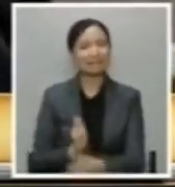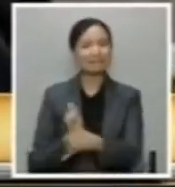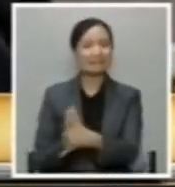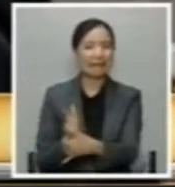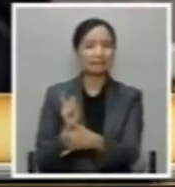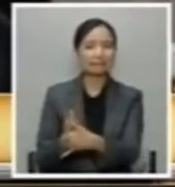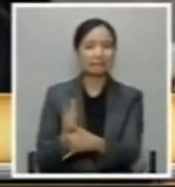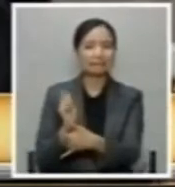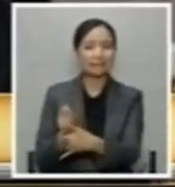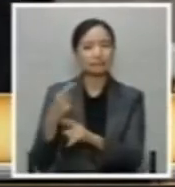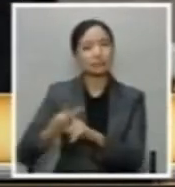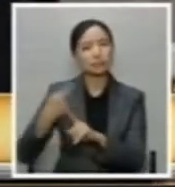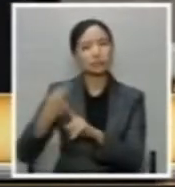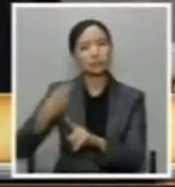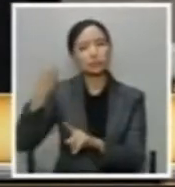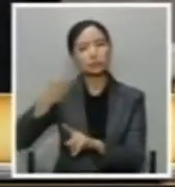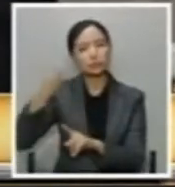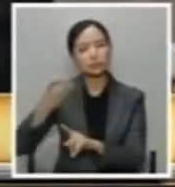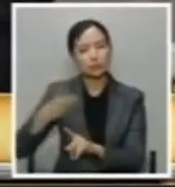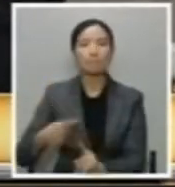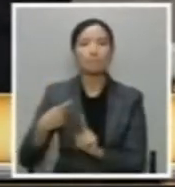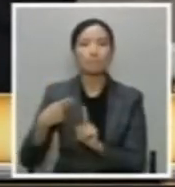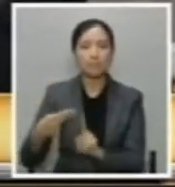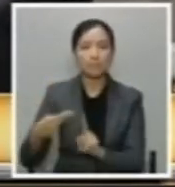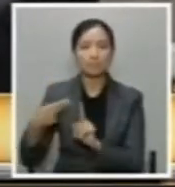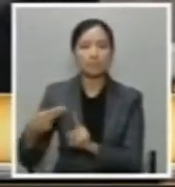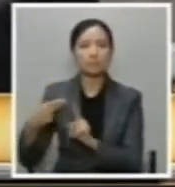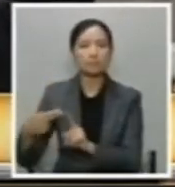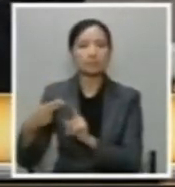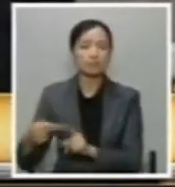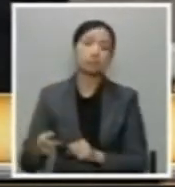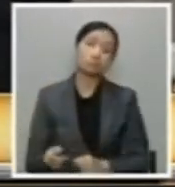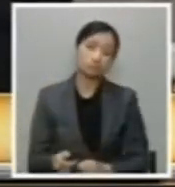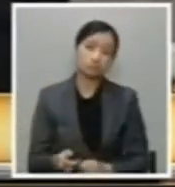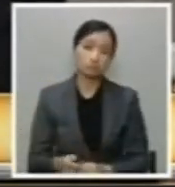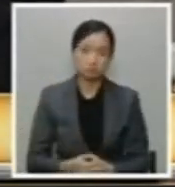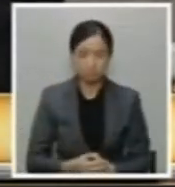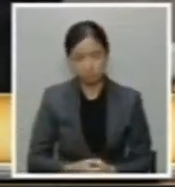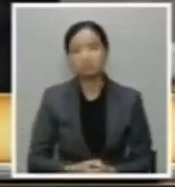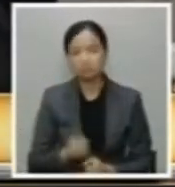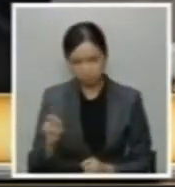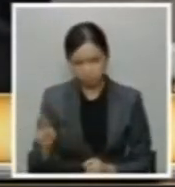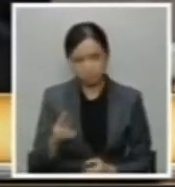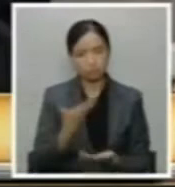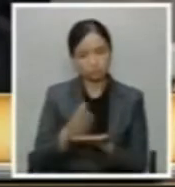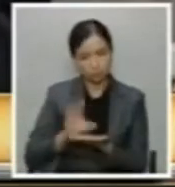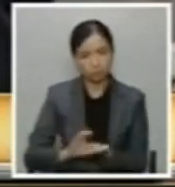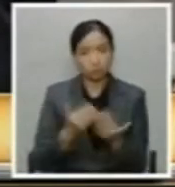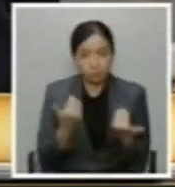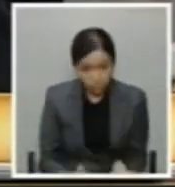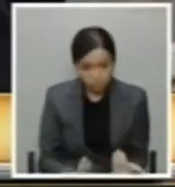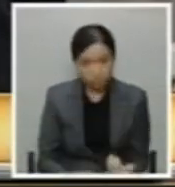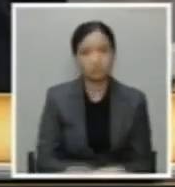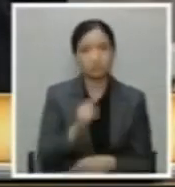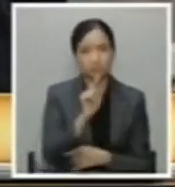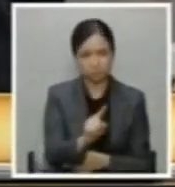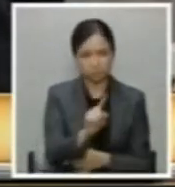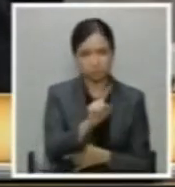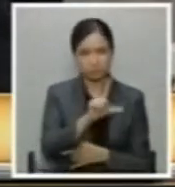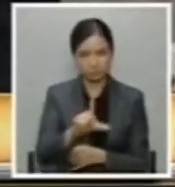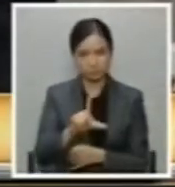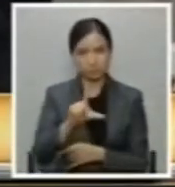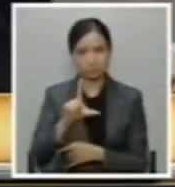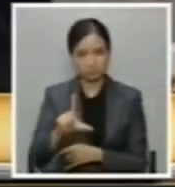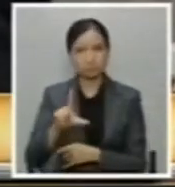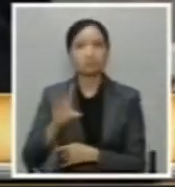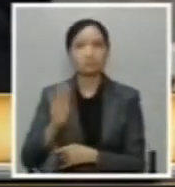แรงขั้นต่ำนั่นหมายถึงเราต้องใช้งบประมาณเพิ่มเติมวันนี้เลยเนี่ย ประมาณ1ล้านล้านบาท